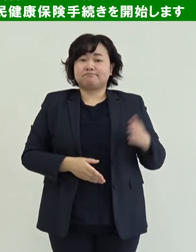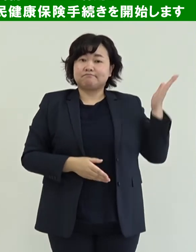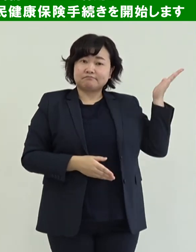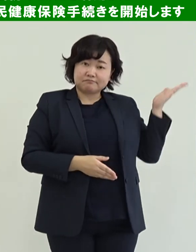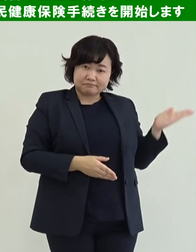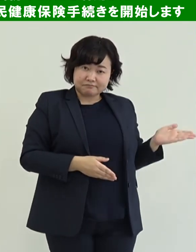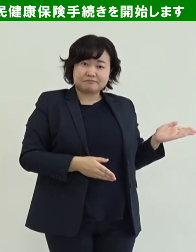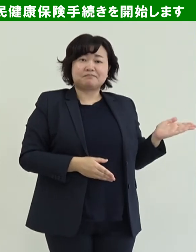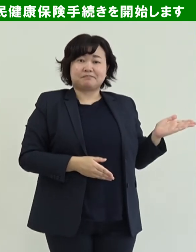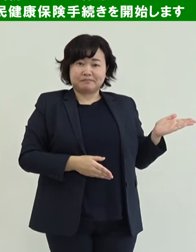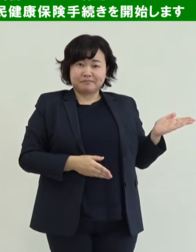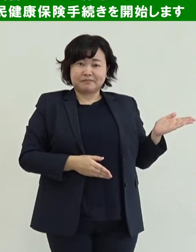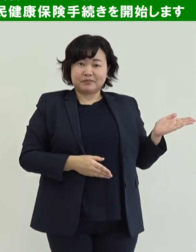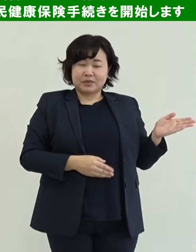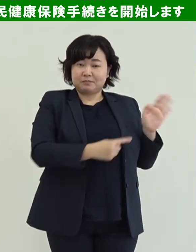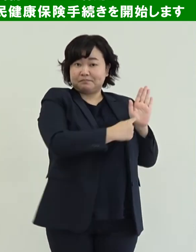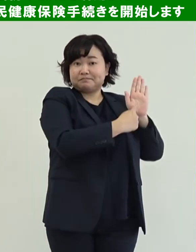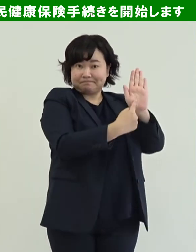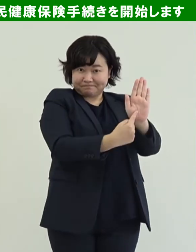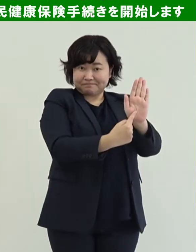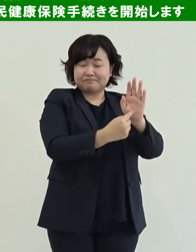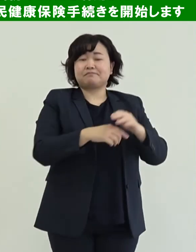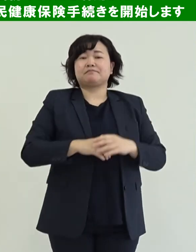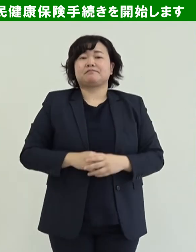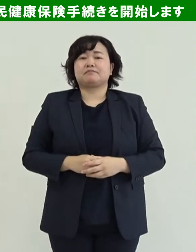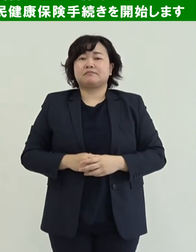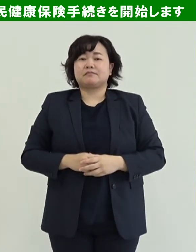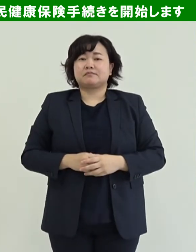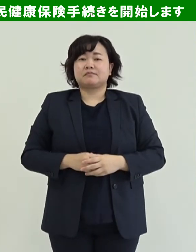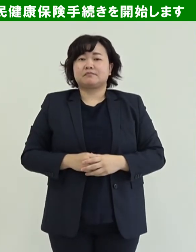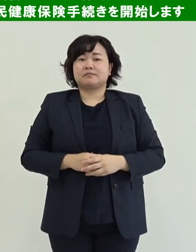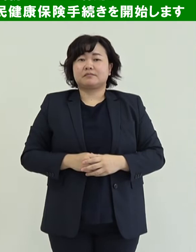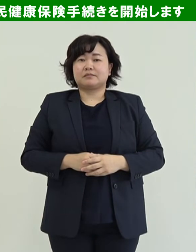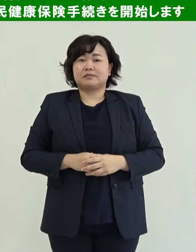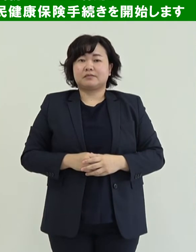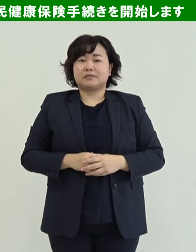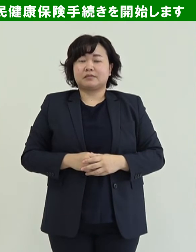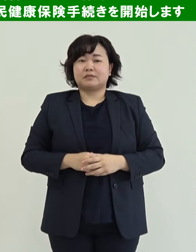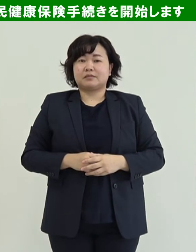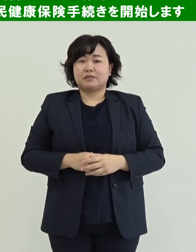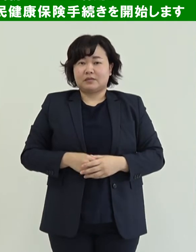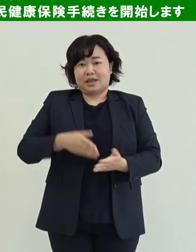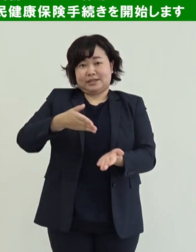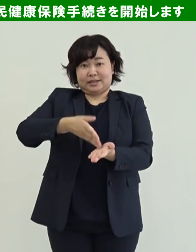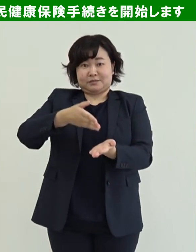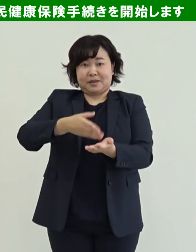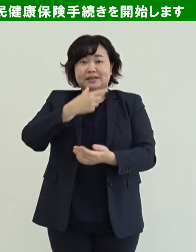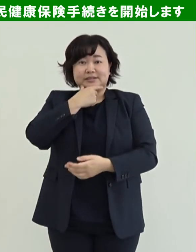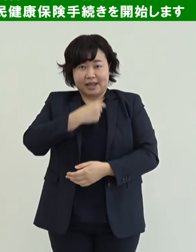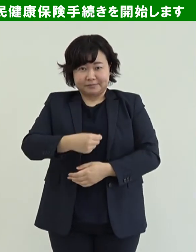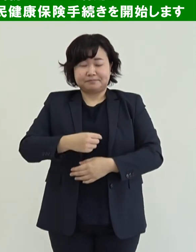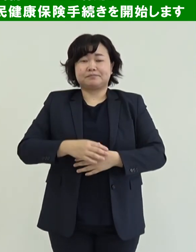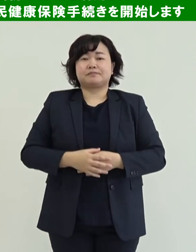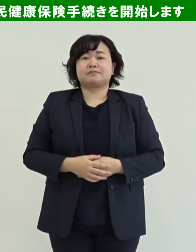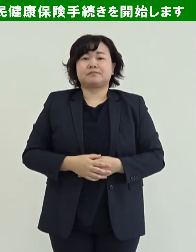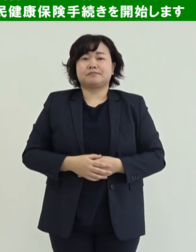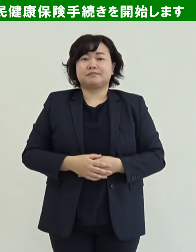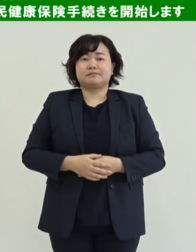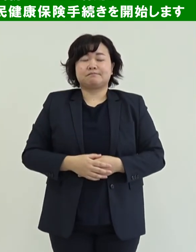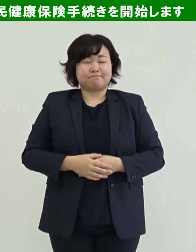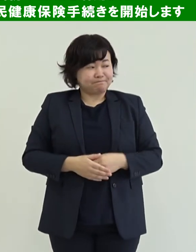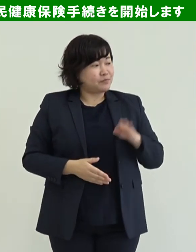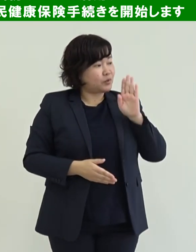こちらの画面の方をですねあの見ていただくとあの見ていただきながらあのちょっと解説をさせていただきたいと思います